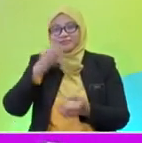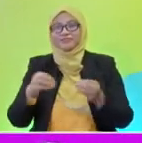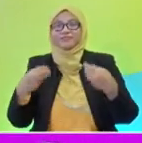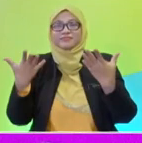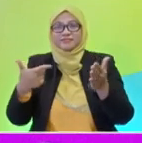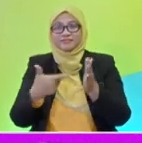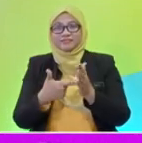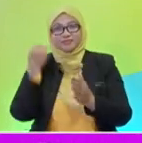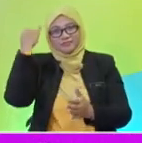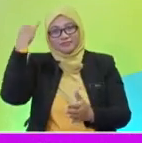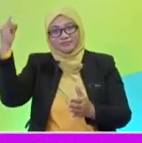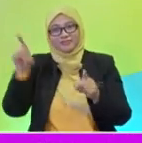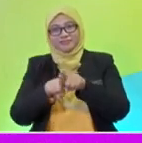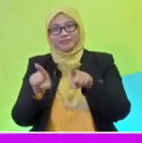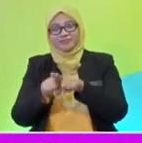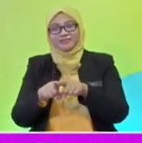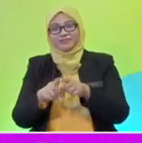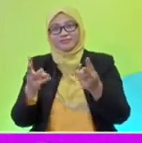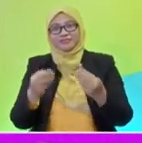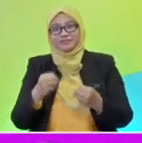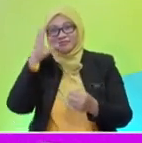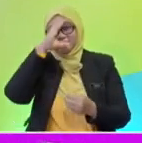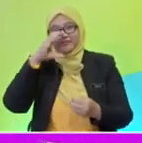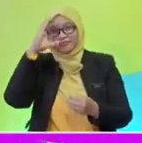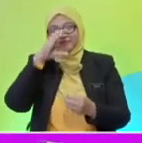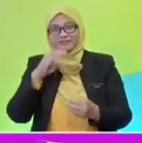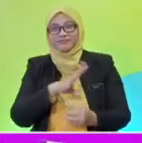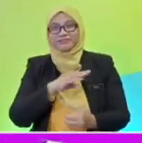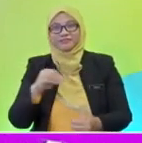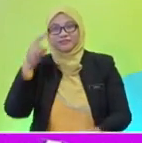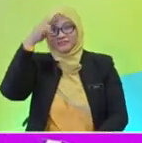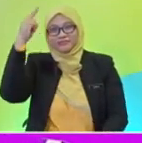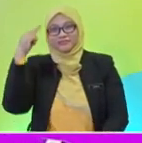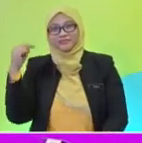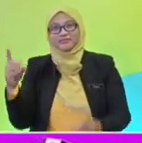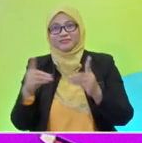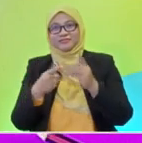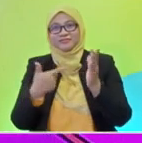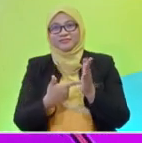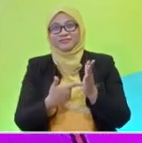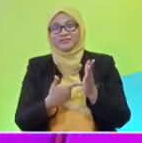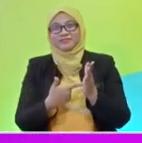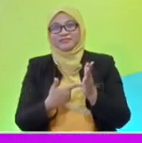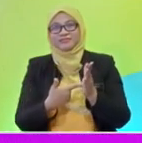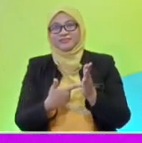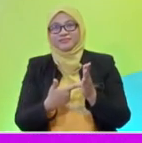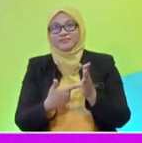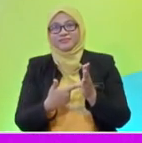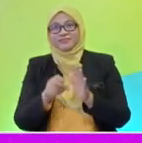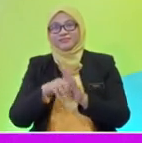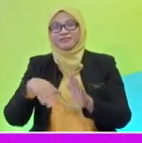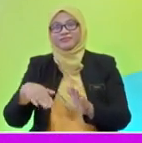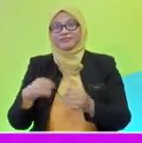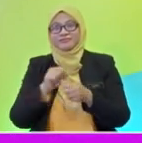yang sama-sama kita ingin mencari. Ya. Maka dengan itu, nama saya Hanif Sean. InsyaAllah kita akan jumpa lagi. Sebelum kita berakhir, cikgu ada video